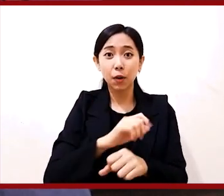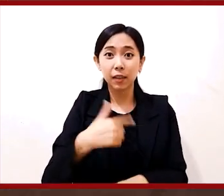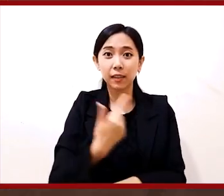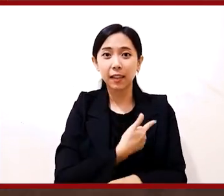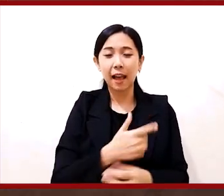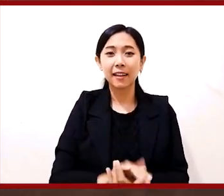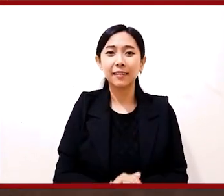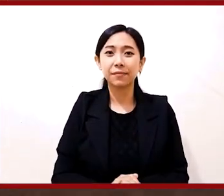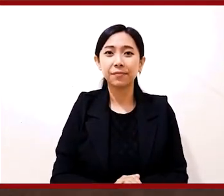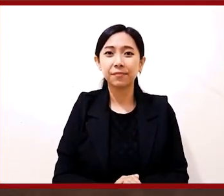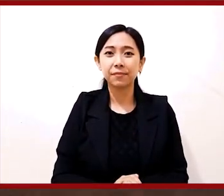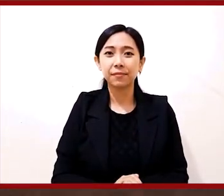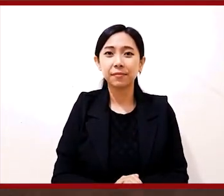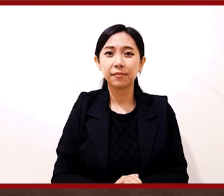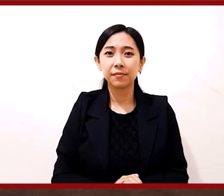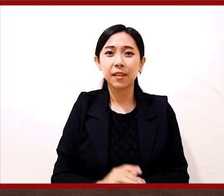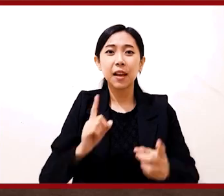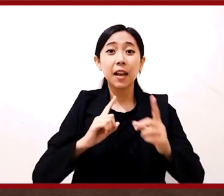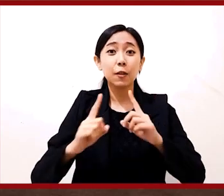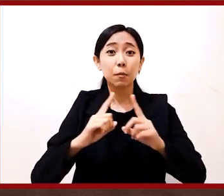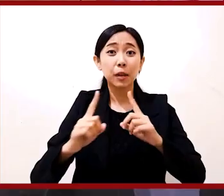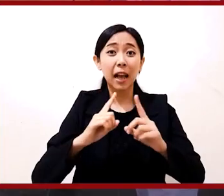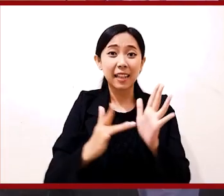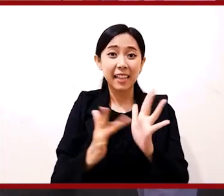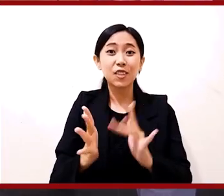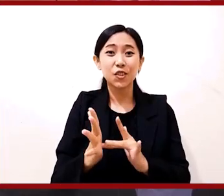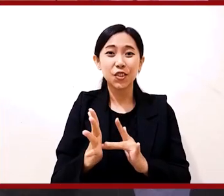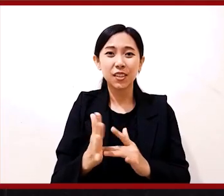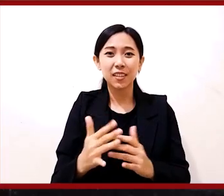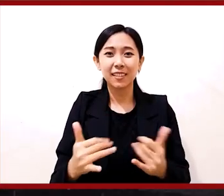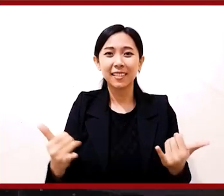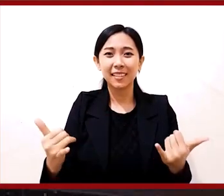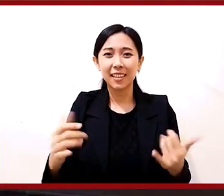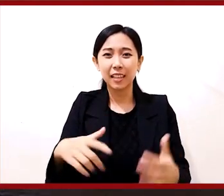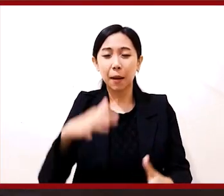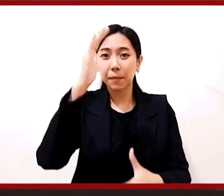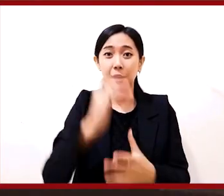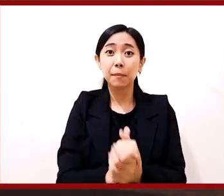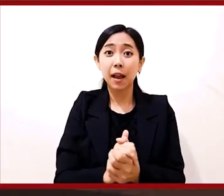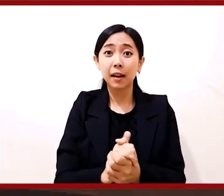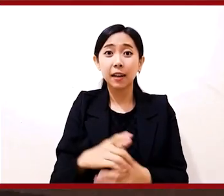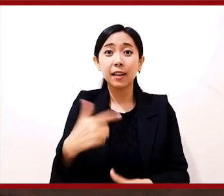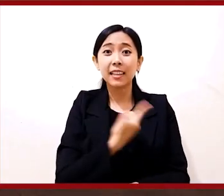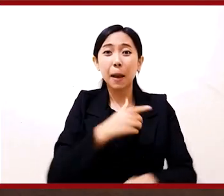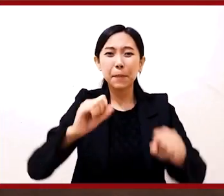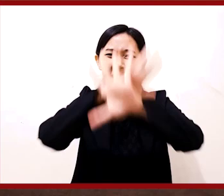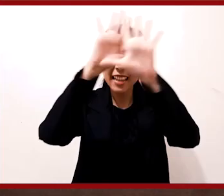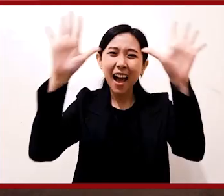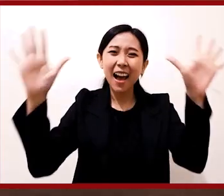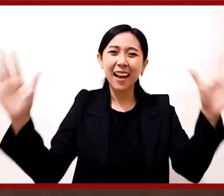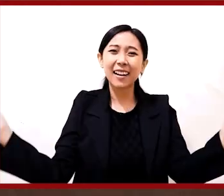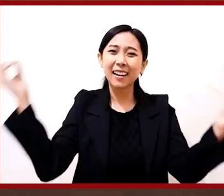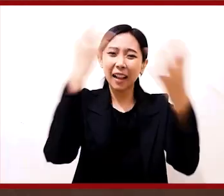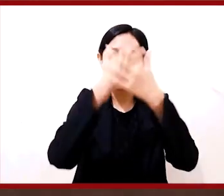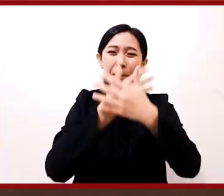kita. Nah, itu seperti pesan Yesus loh. Apa tuh? Kita beriman saat kita bersinar di